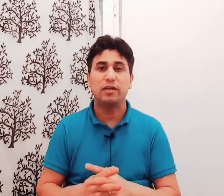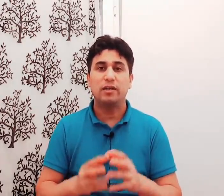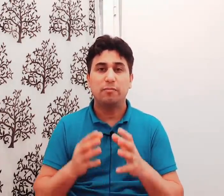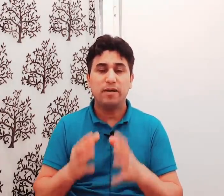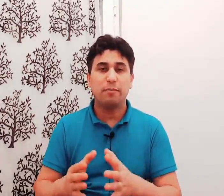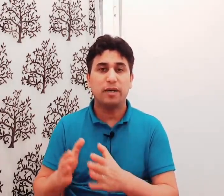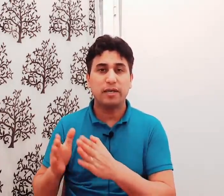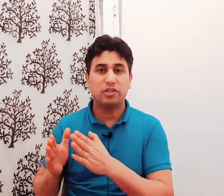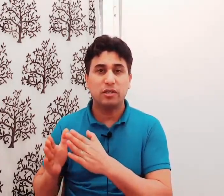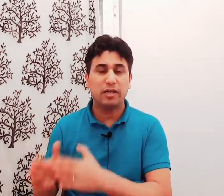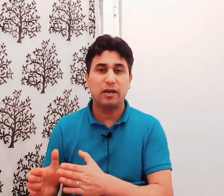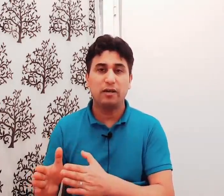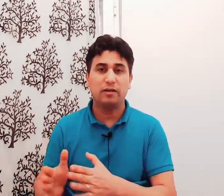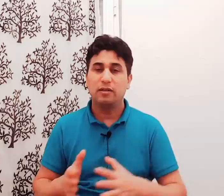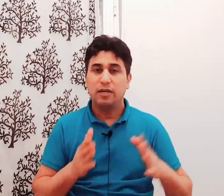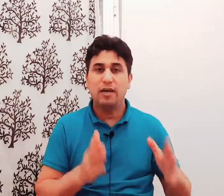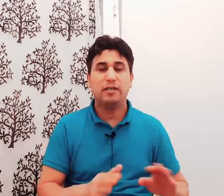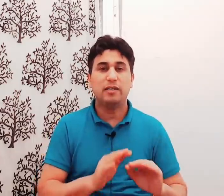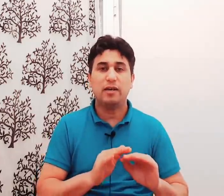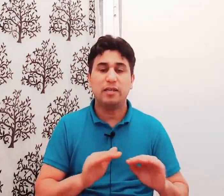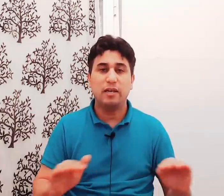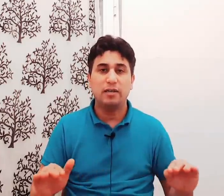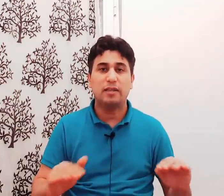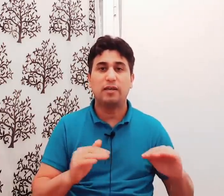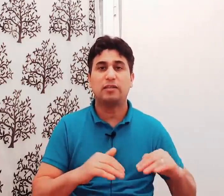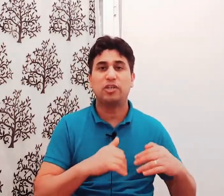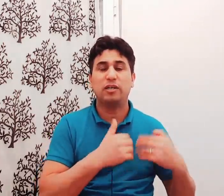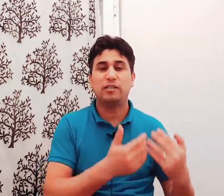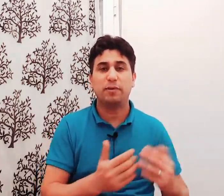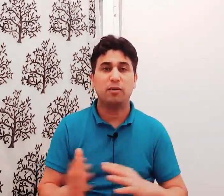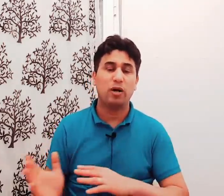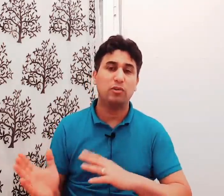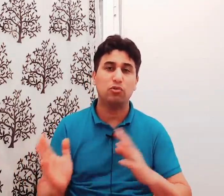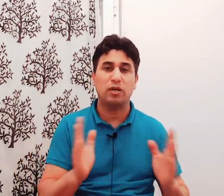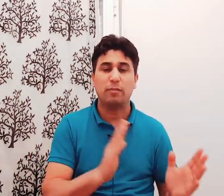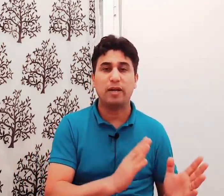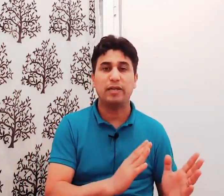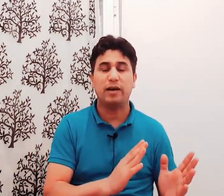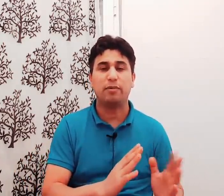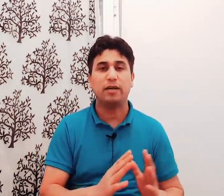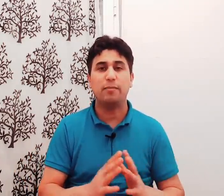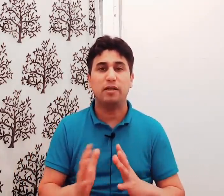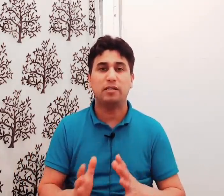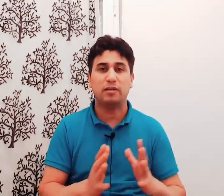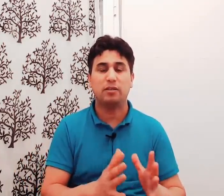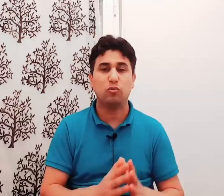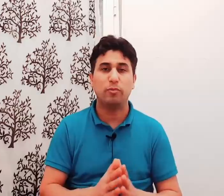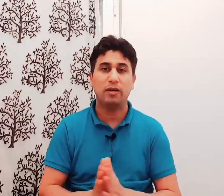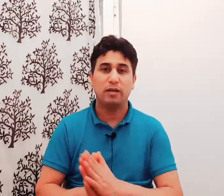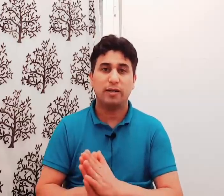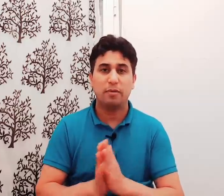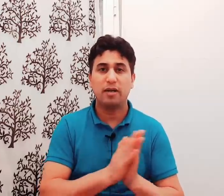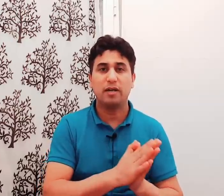الوزير، مادام ما كاينش لقاح حاليا هذا هي الحياة اللي غادي ترجع لها إسبانيا، واخا ندوزو هاد المراحل الأربعة كاملة اللي دارت